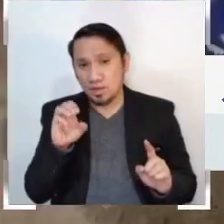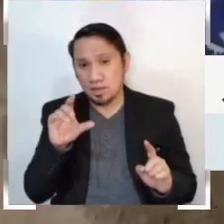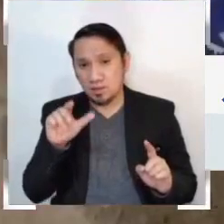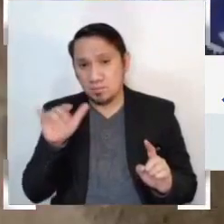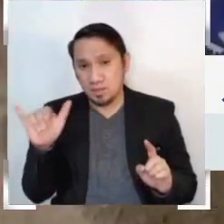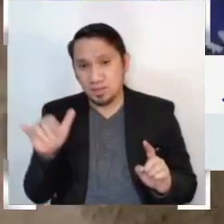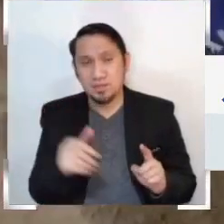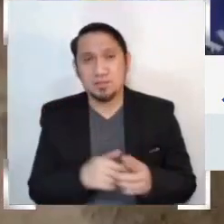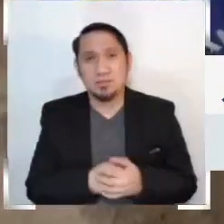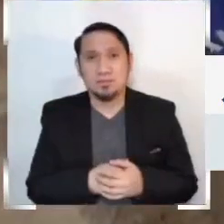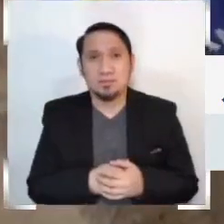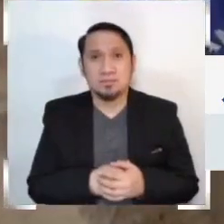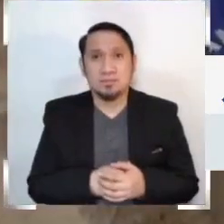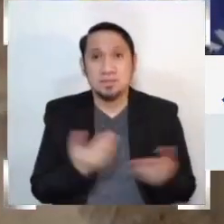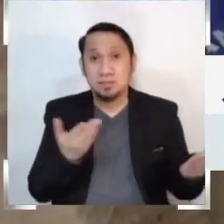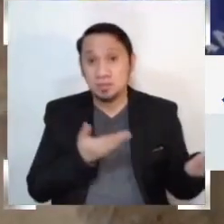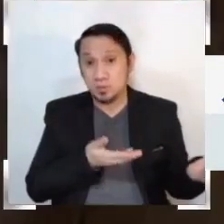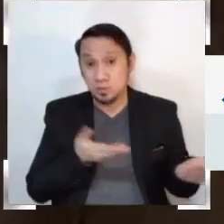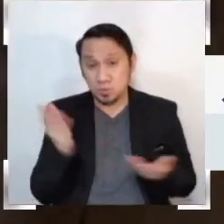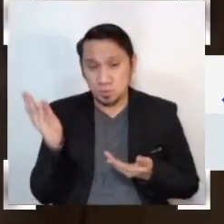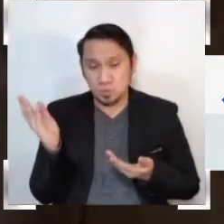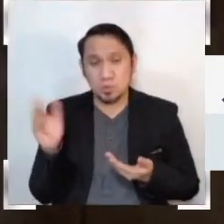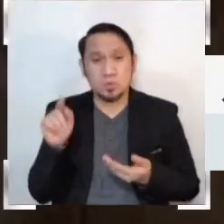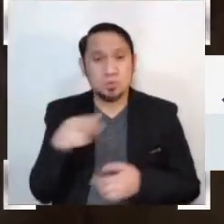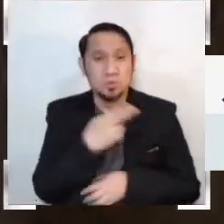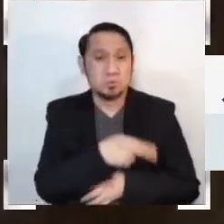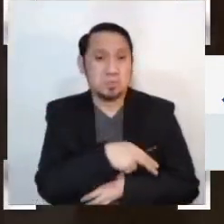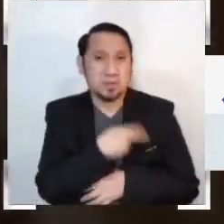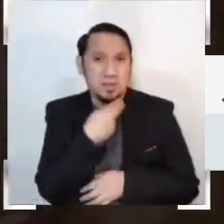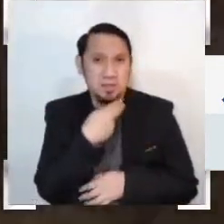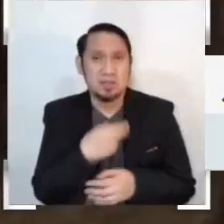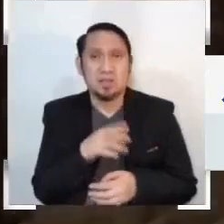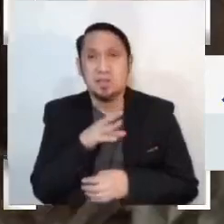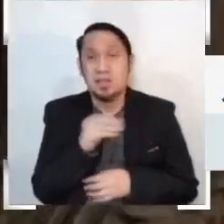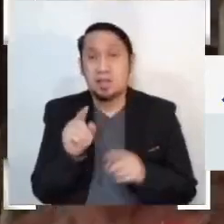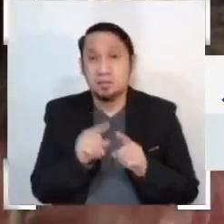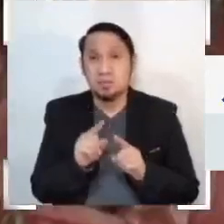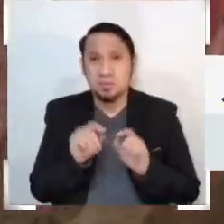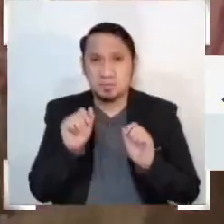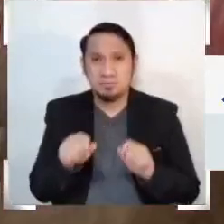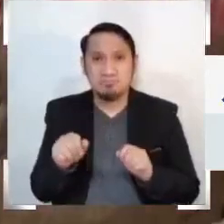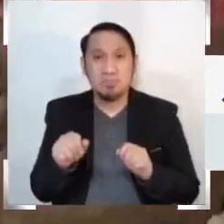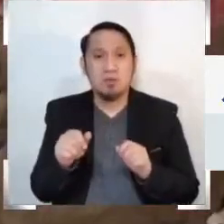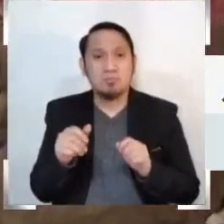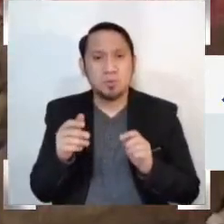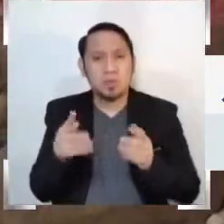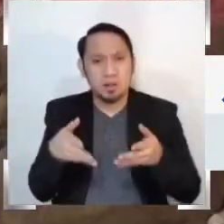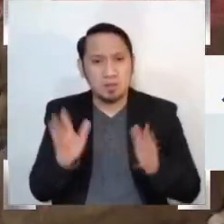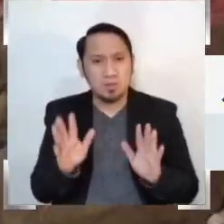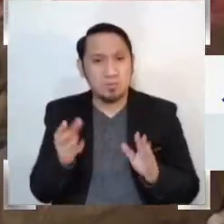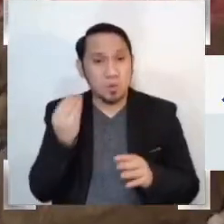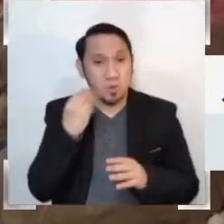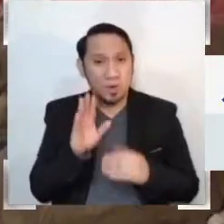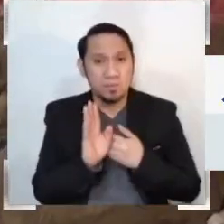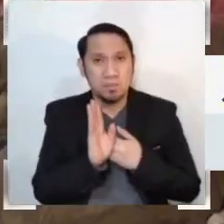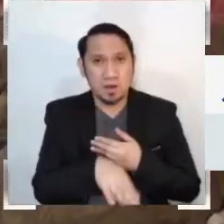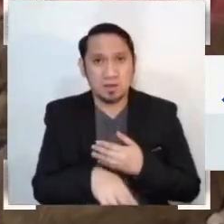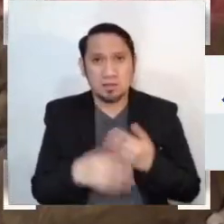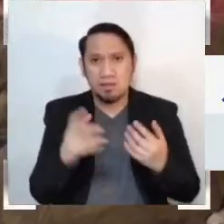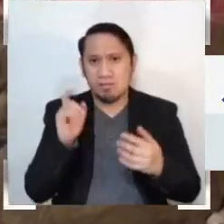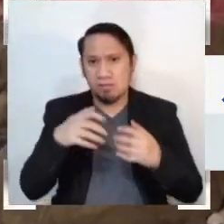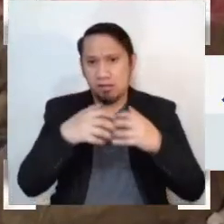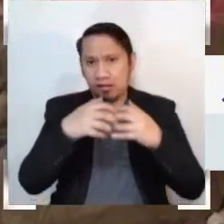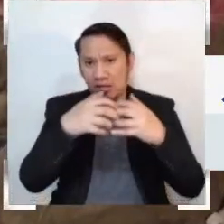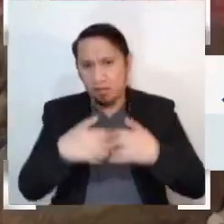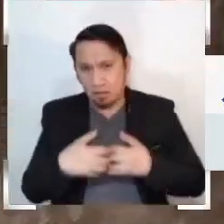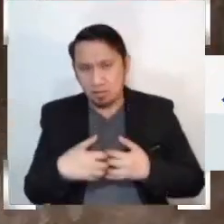Escasinas. Agad siyang dinala sa Taguig Pateros District Hospital at nakauwi rin kanina. Ang pagbilis ng soil erosion dahil sa